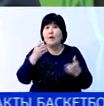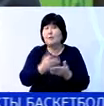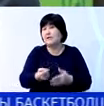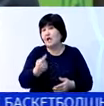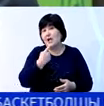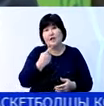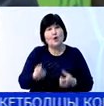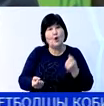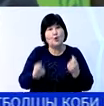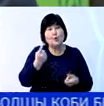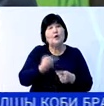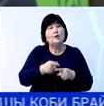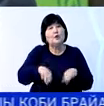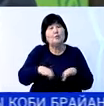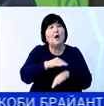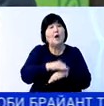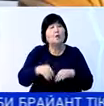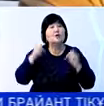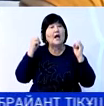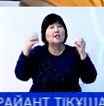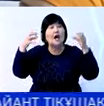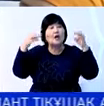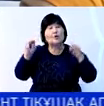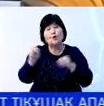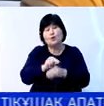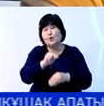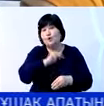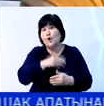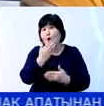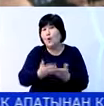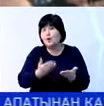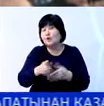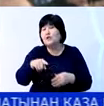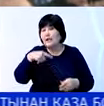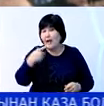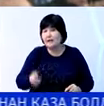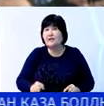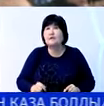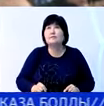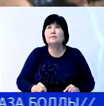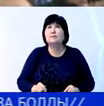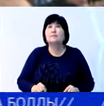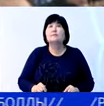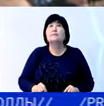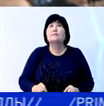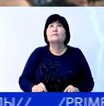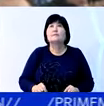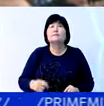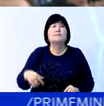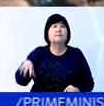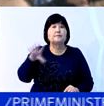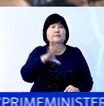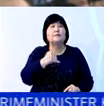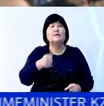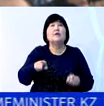қиындық туғызуда. Сонымен қатар көшелерді жарықтандыру, жөндеу жөнінде ұсыныстар көтерілді. Төлем бәрі поштаға төленетін болды, отырды билетке